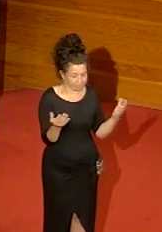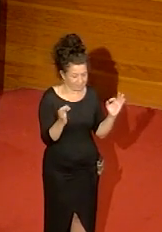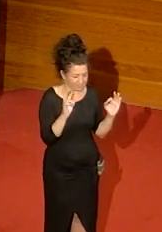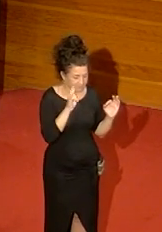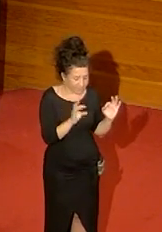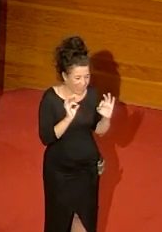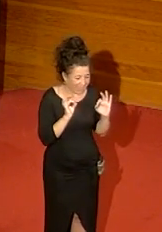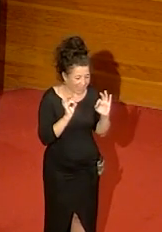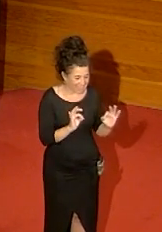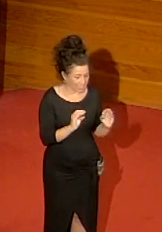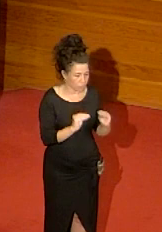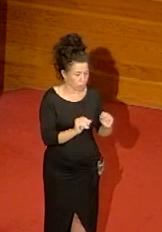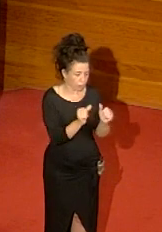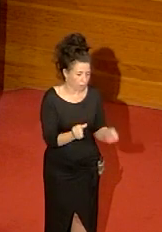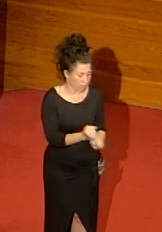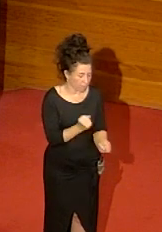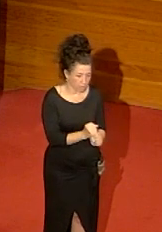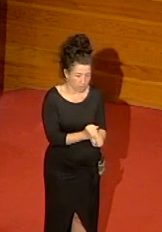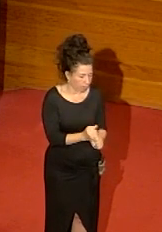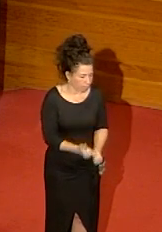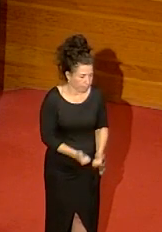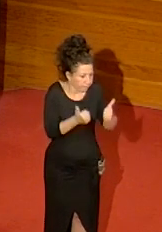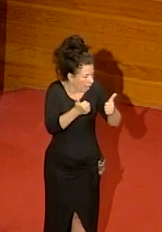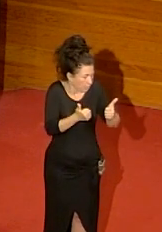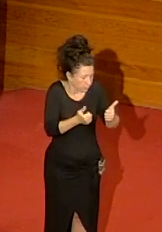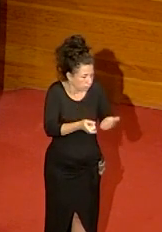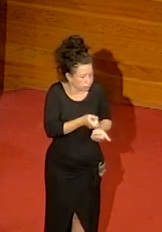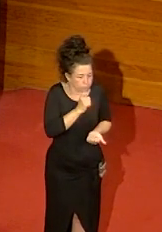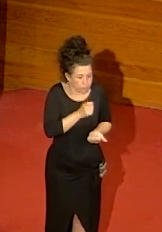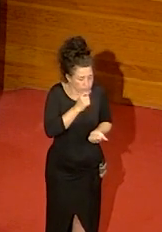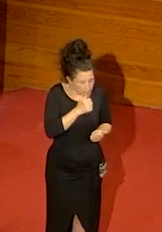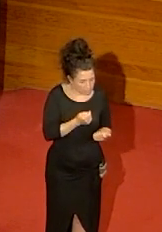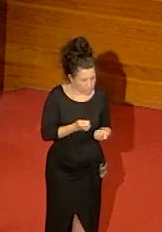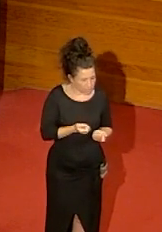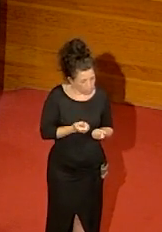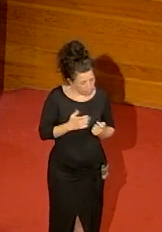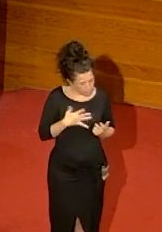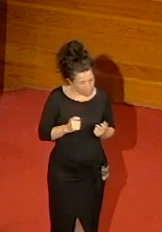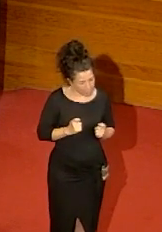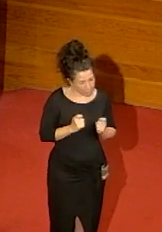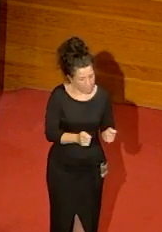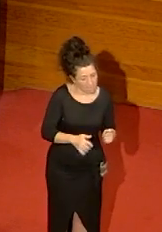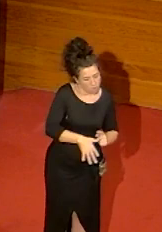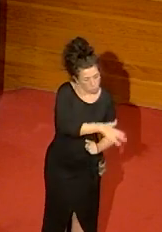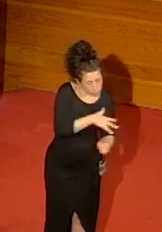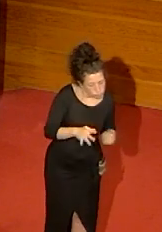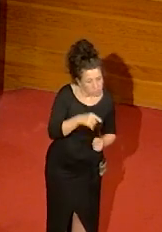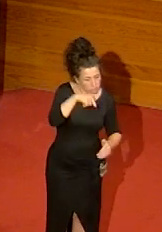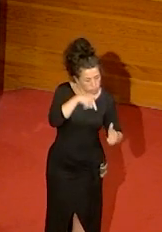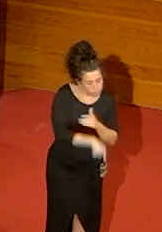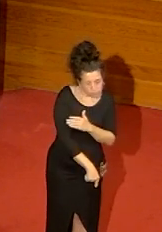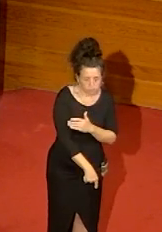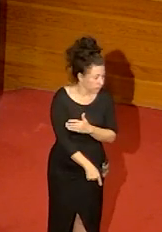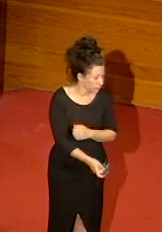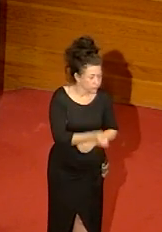ikusita oso zaila da hortik haratago joatea, ez? Eta sakontasunean eta testu ingurua eman ahal izatea. Horretarako daude epeluzeko